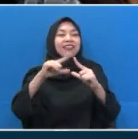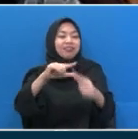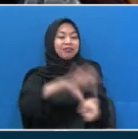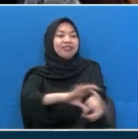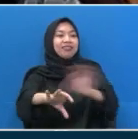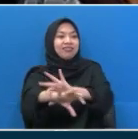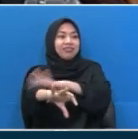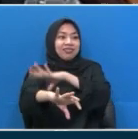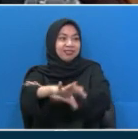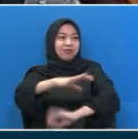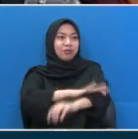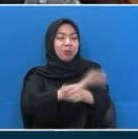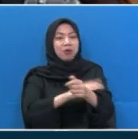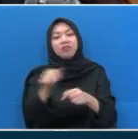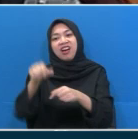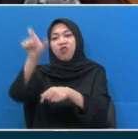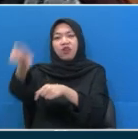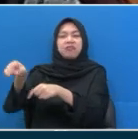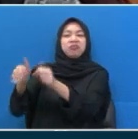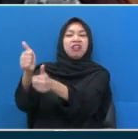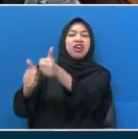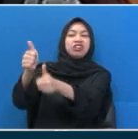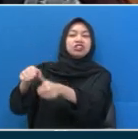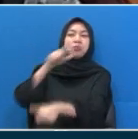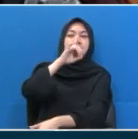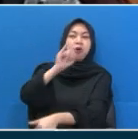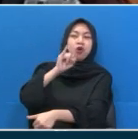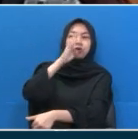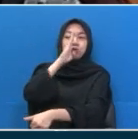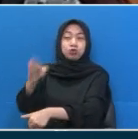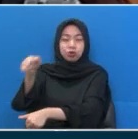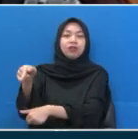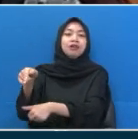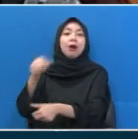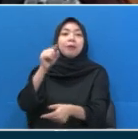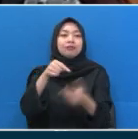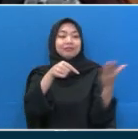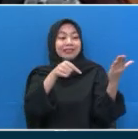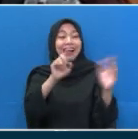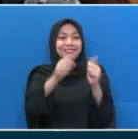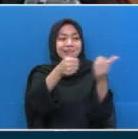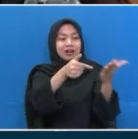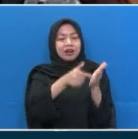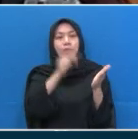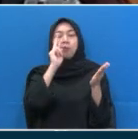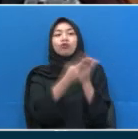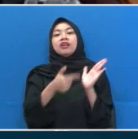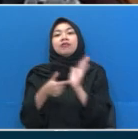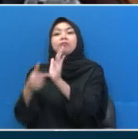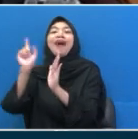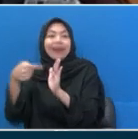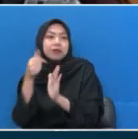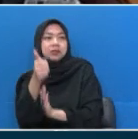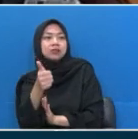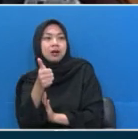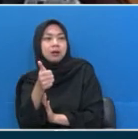untuk menyatakan bahwa Apakah kesaksian dari terdakwa atau saksi-saksi yang lain itu bohong atau tidak